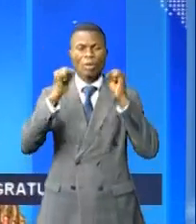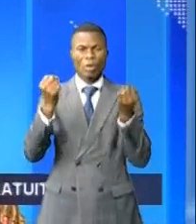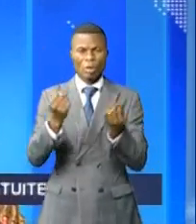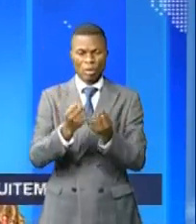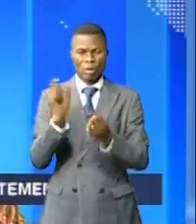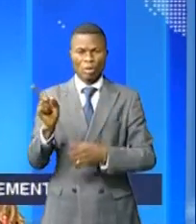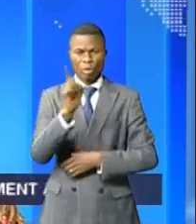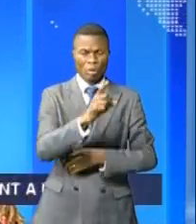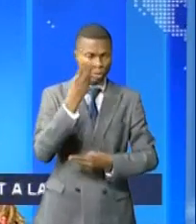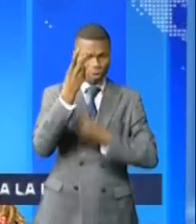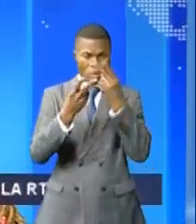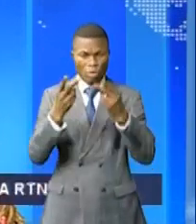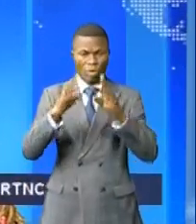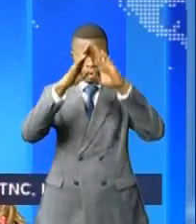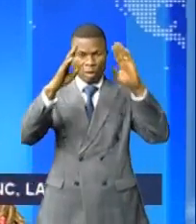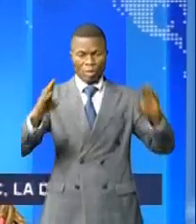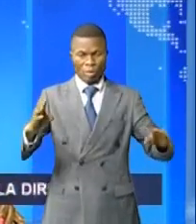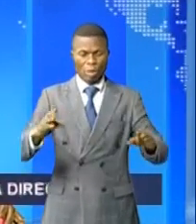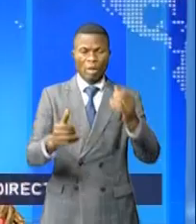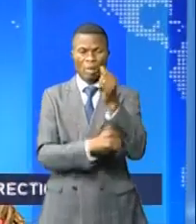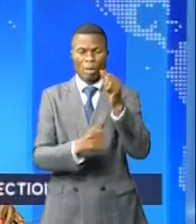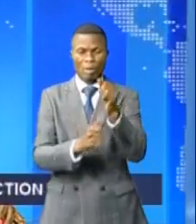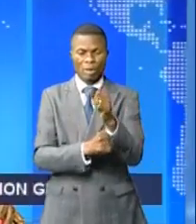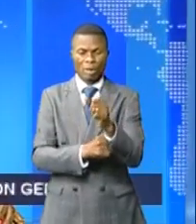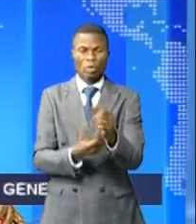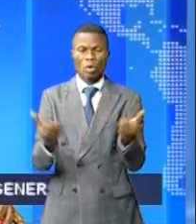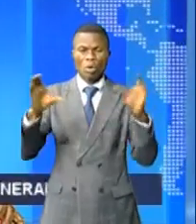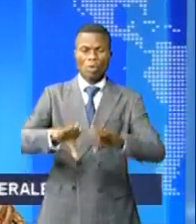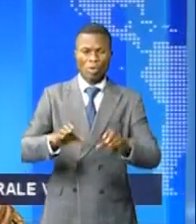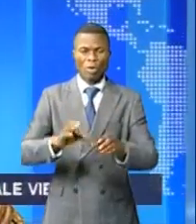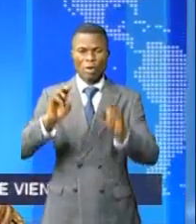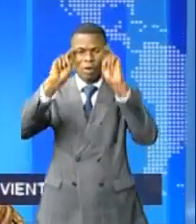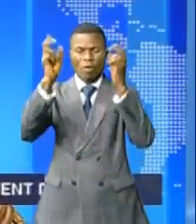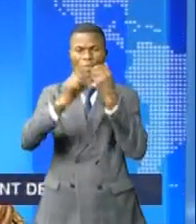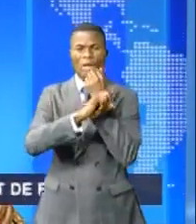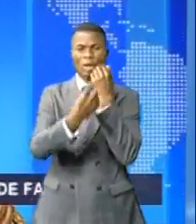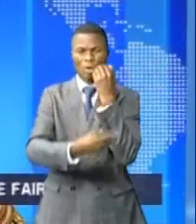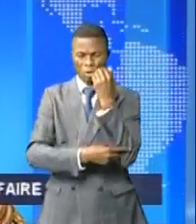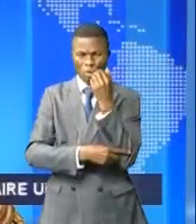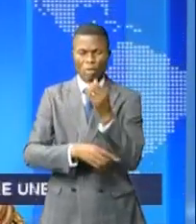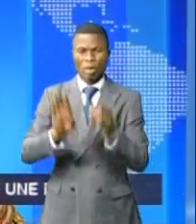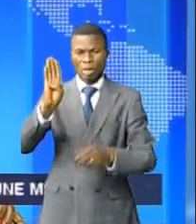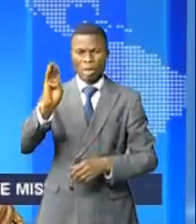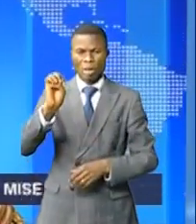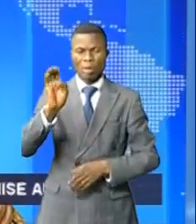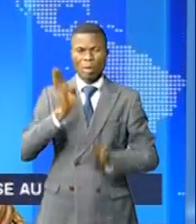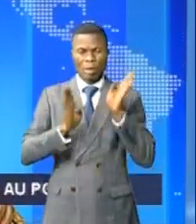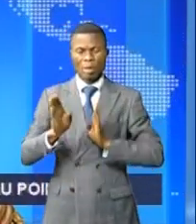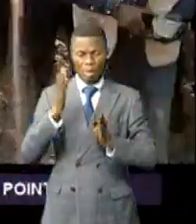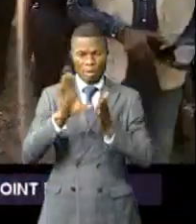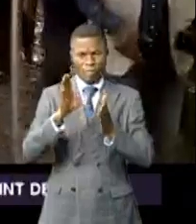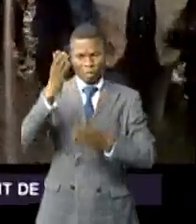est allé inspecter les logements des sinistrés de Goma. Il est en partance pour Béni dans le Nord, qui veut nous dire Edi